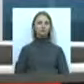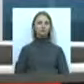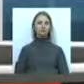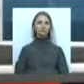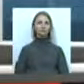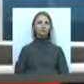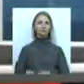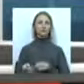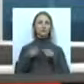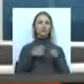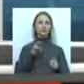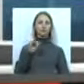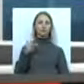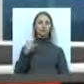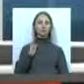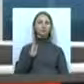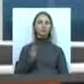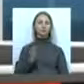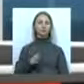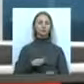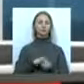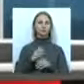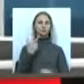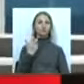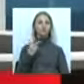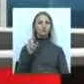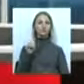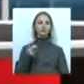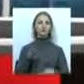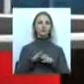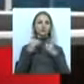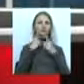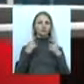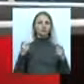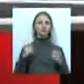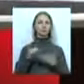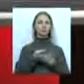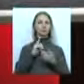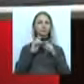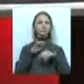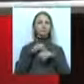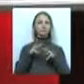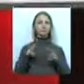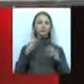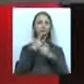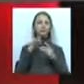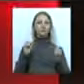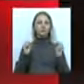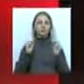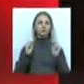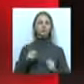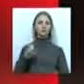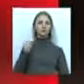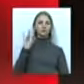Елімізде латын әліпбиіне өту үш кезең бойынша жүзеге асырылады. Ол жайында мәдениет және спорт министрі Арыстанбек Мұхамедиұлы